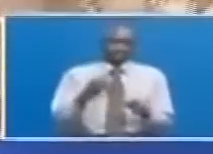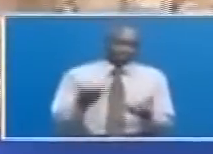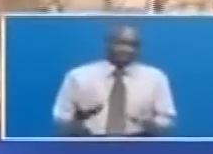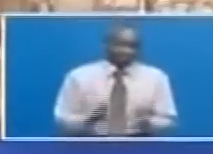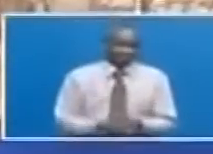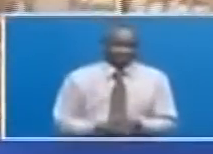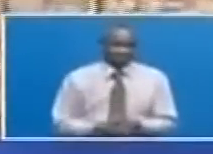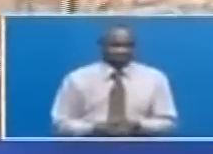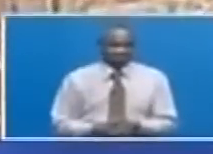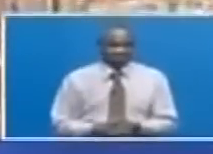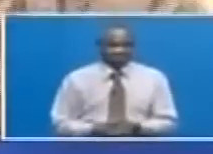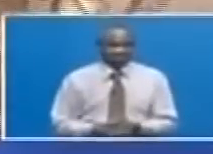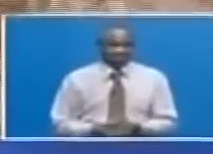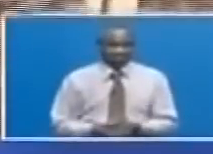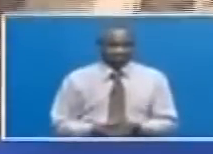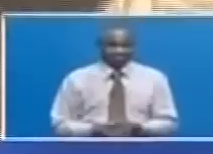lake.